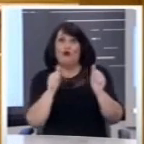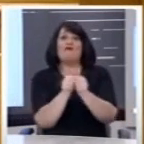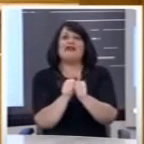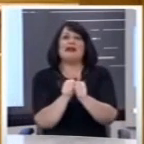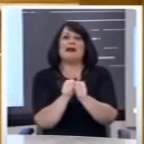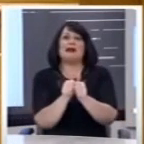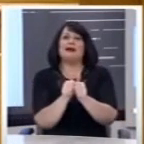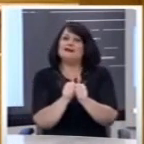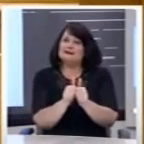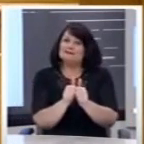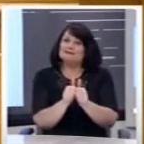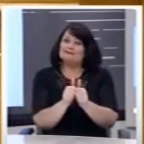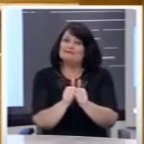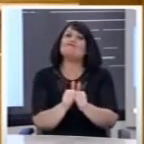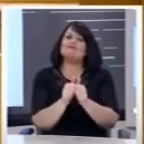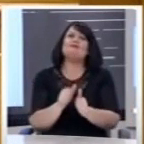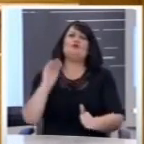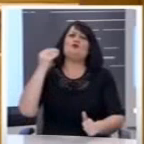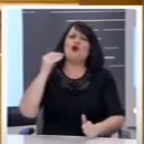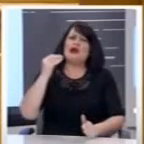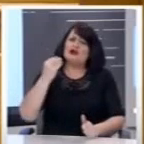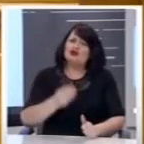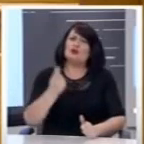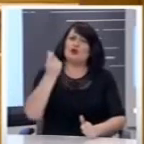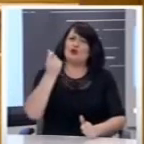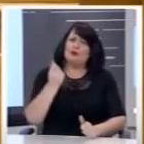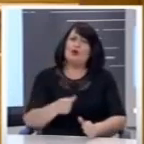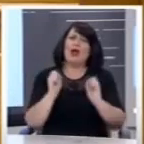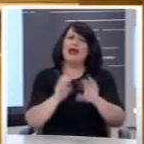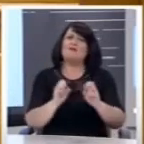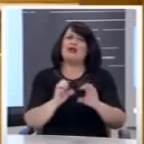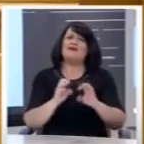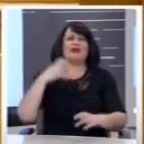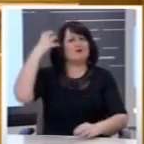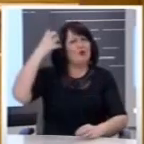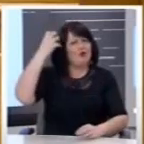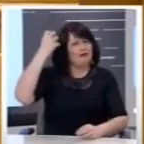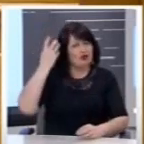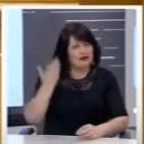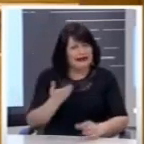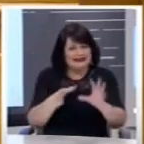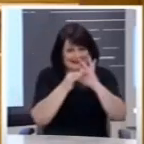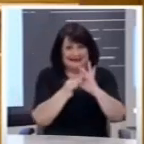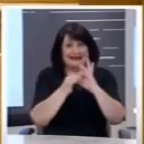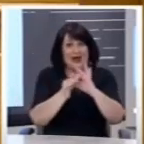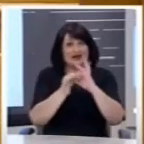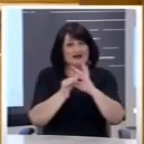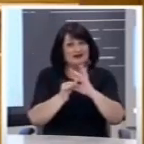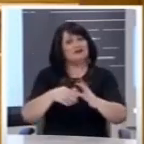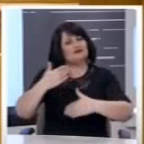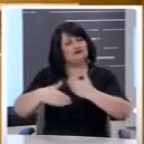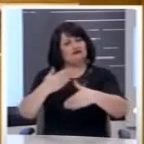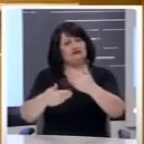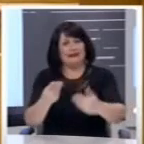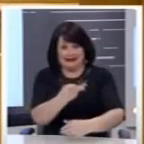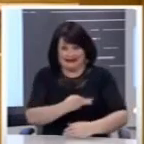κρατάει ζωντανές τις πολιτισμικές, οικονομικές, εκπαιδευτικές, μορφωτικές σχέσεις ανάμεσα στις